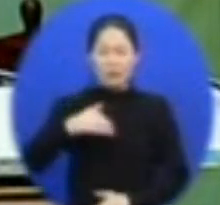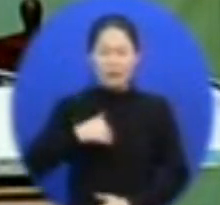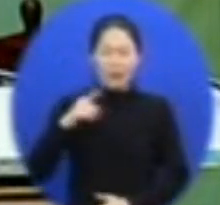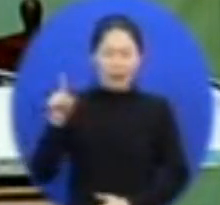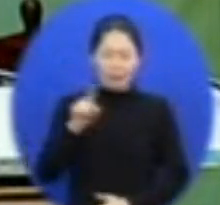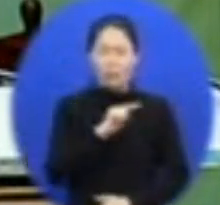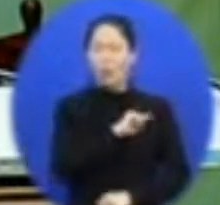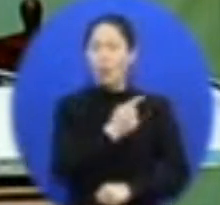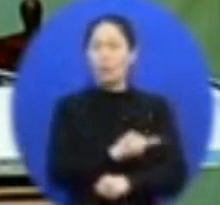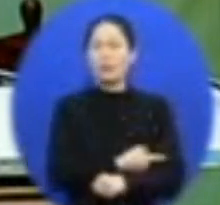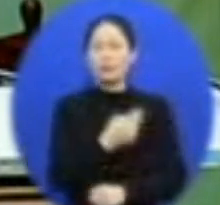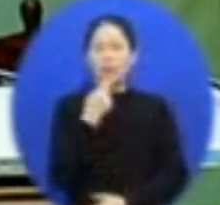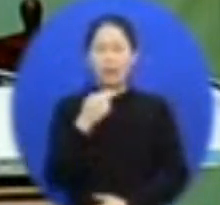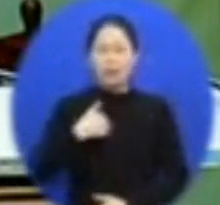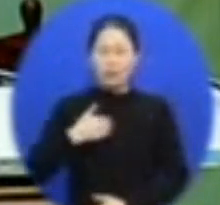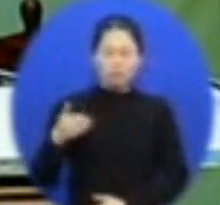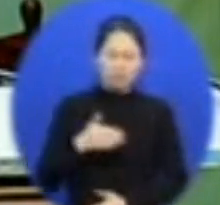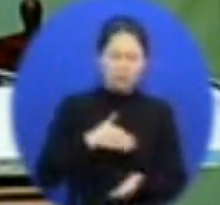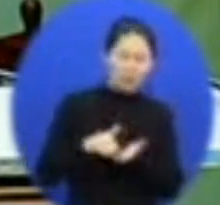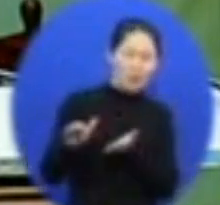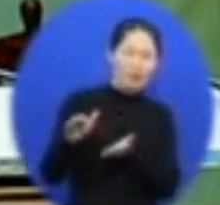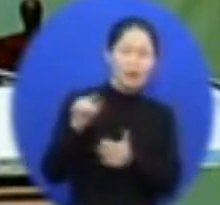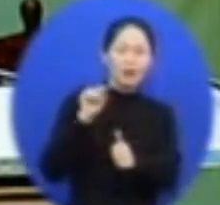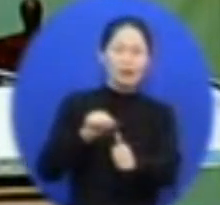없어 내게서 떠나가